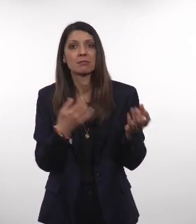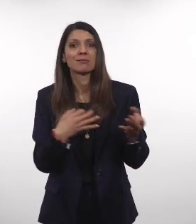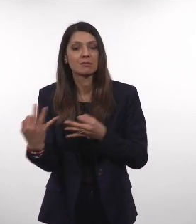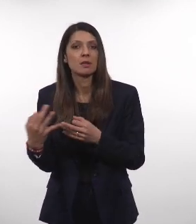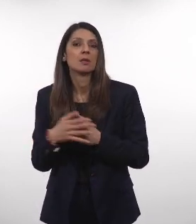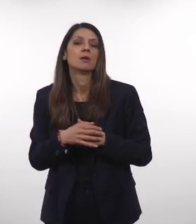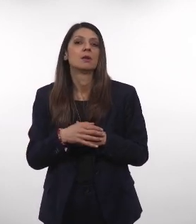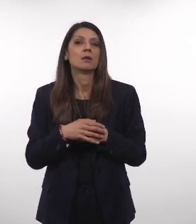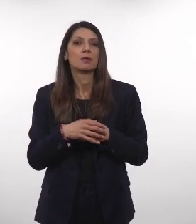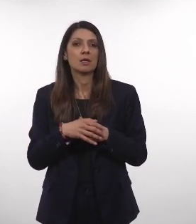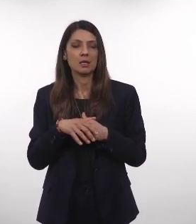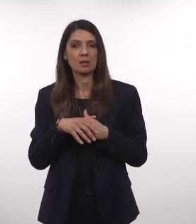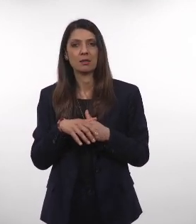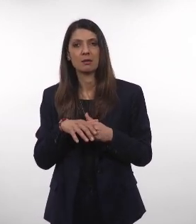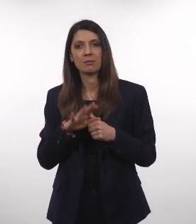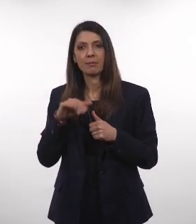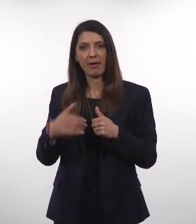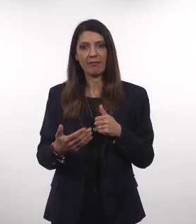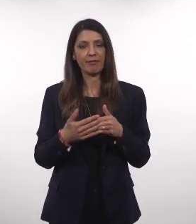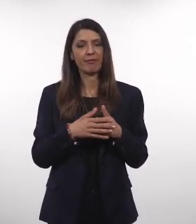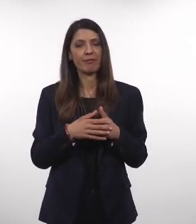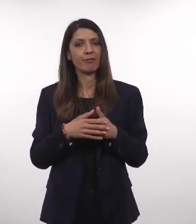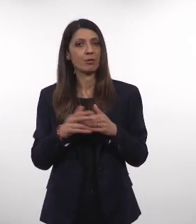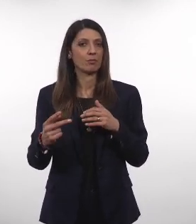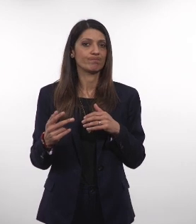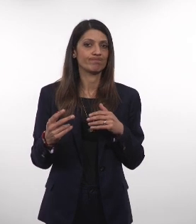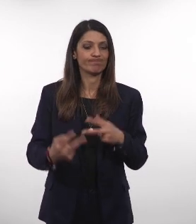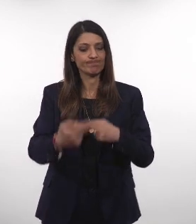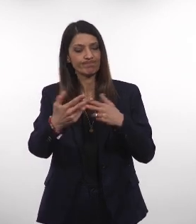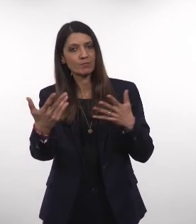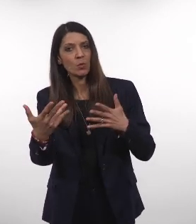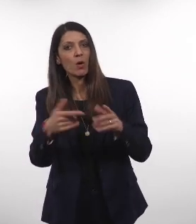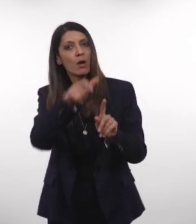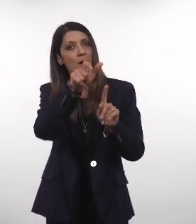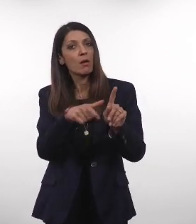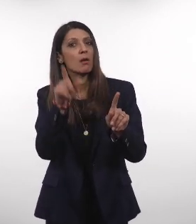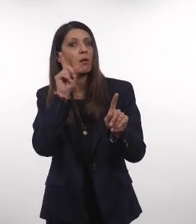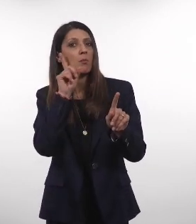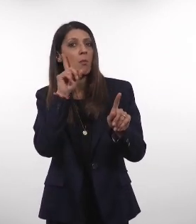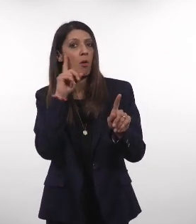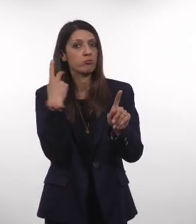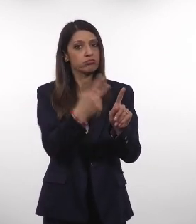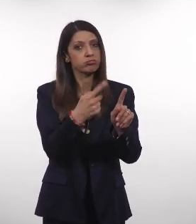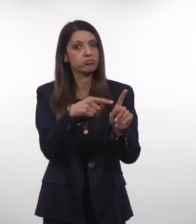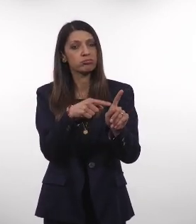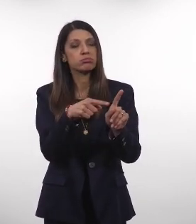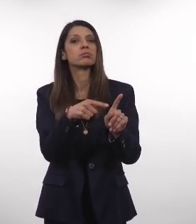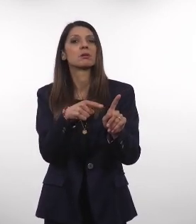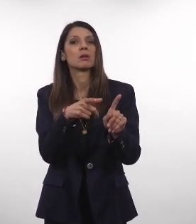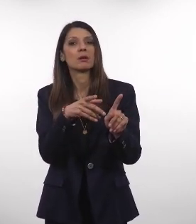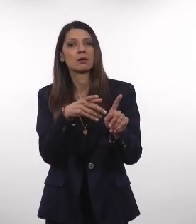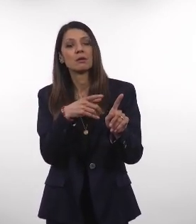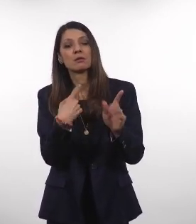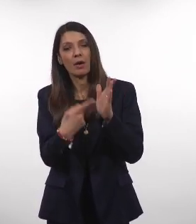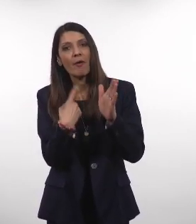Et puis, après, dans un troisième temps, la maman aussi du jeune garçon a aussi